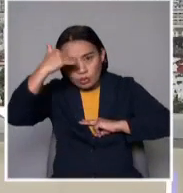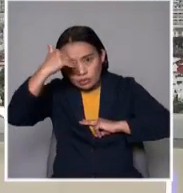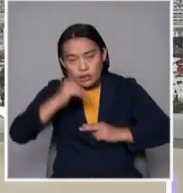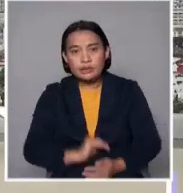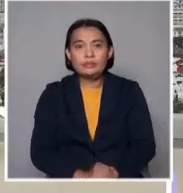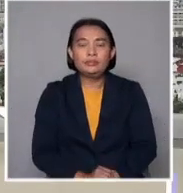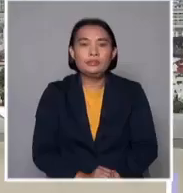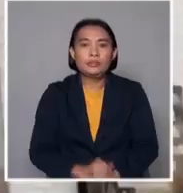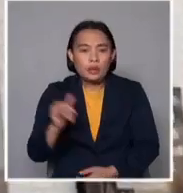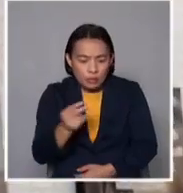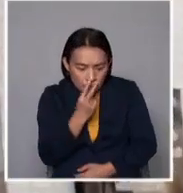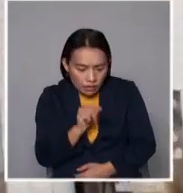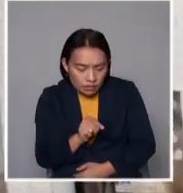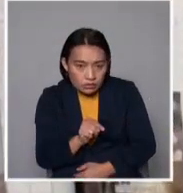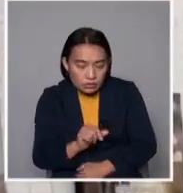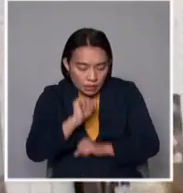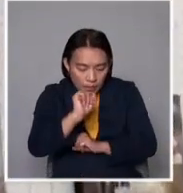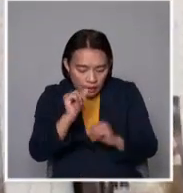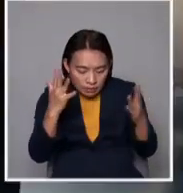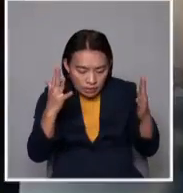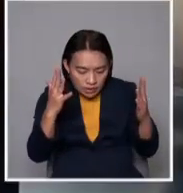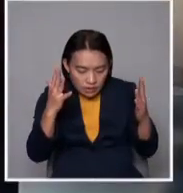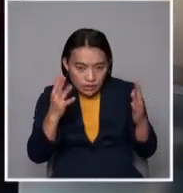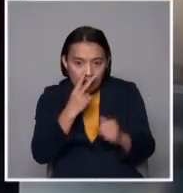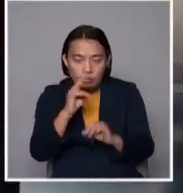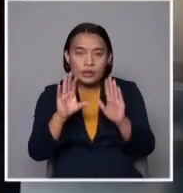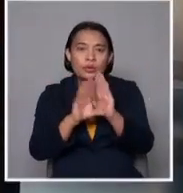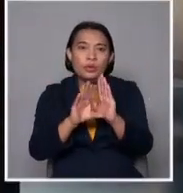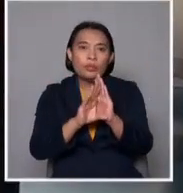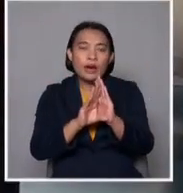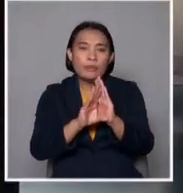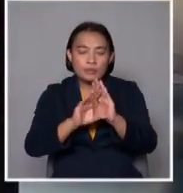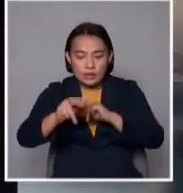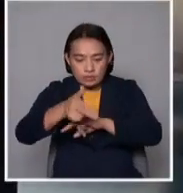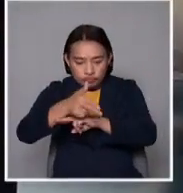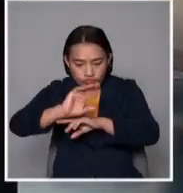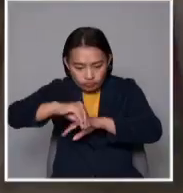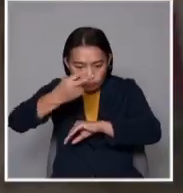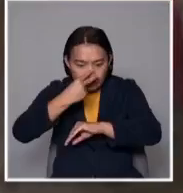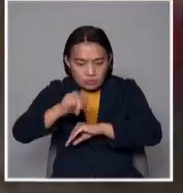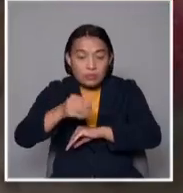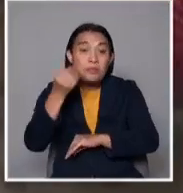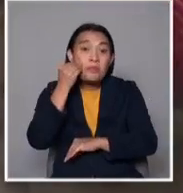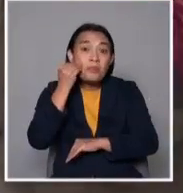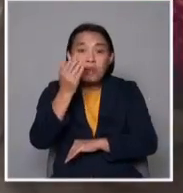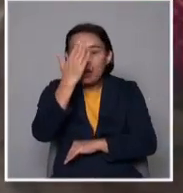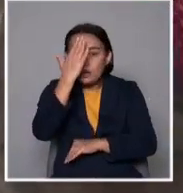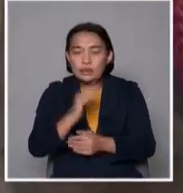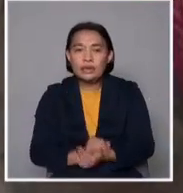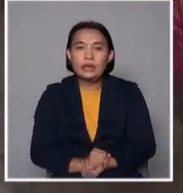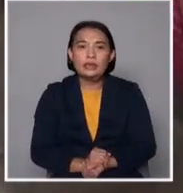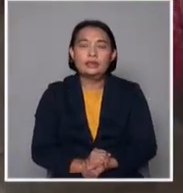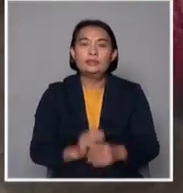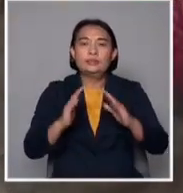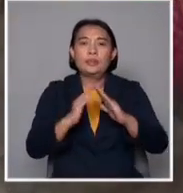แต่พอมาถึงไม่เห็นว่ามีป้ายแล้วเลยไปดูภาพจากกล้องโทรทัศน์วงจรปิดที่ติดอยู่หน้าบ้านนะคะบ้านหลัง